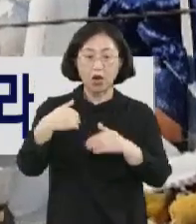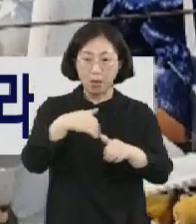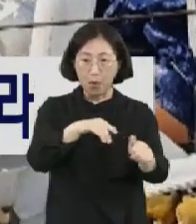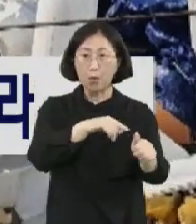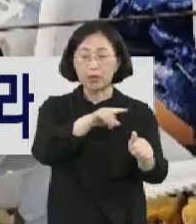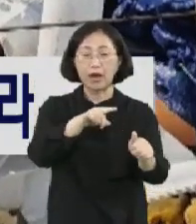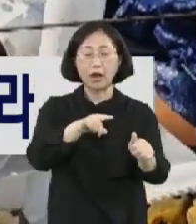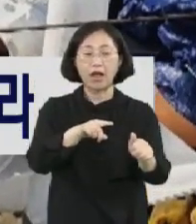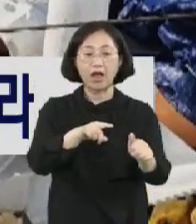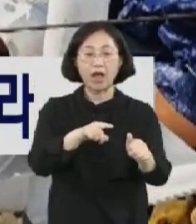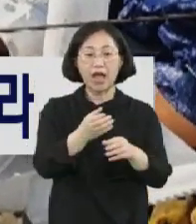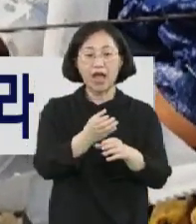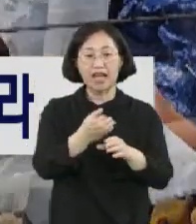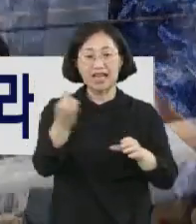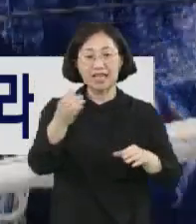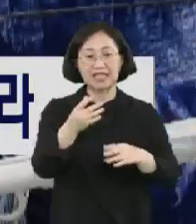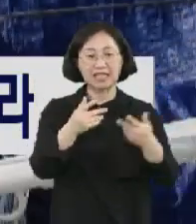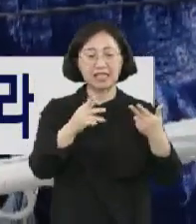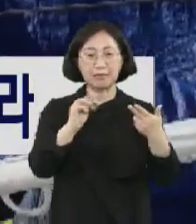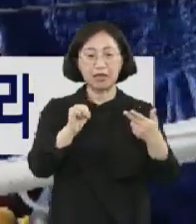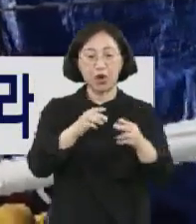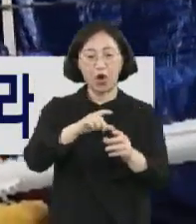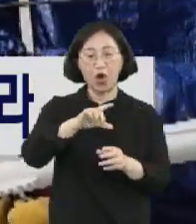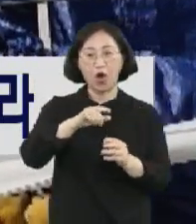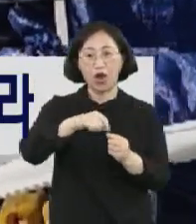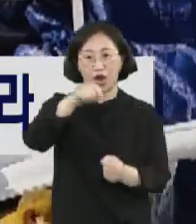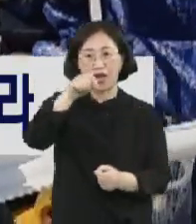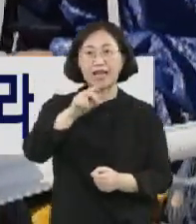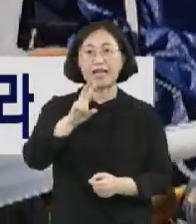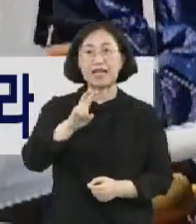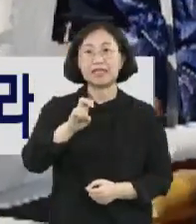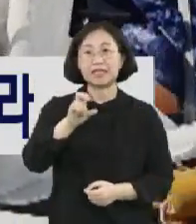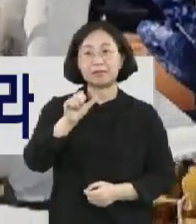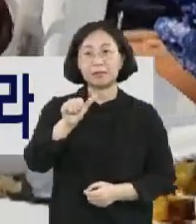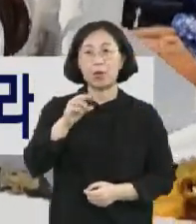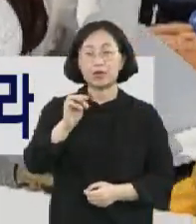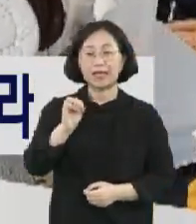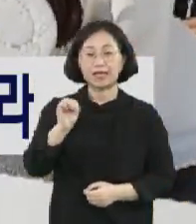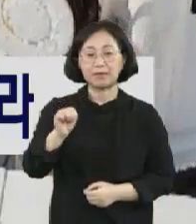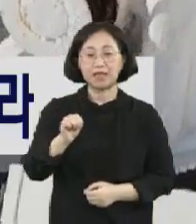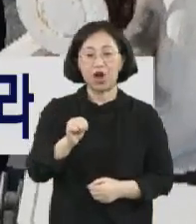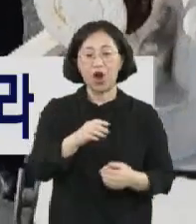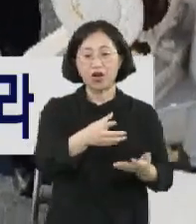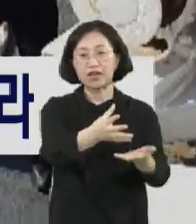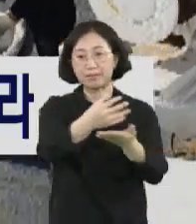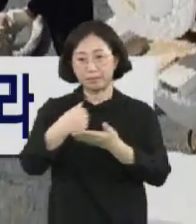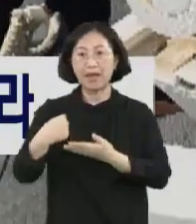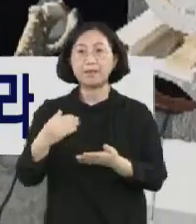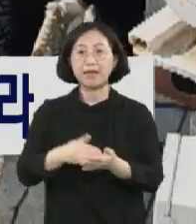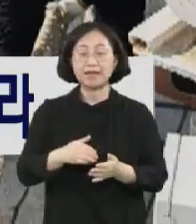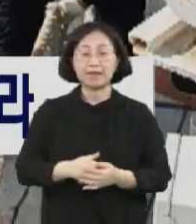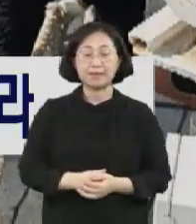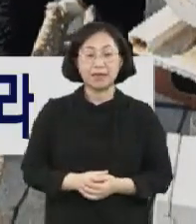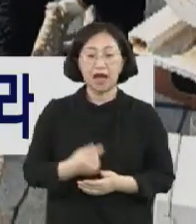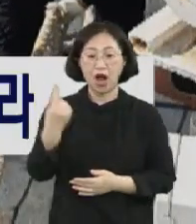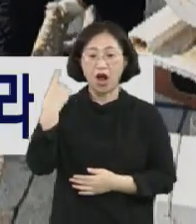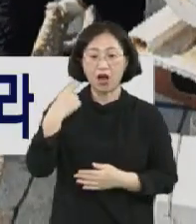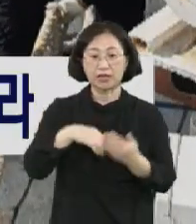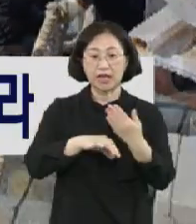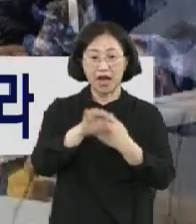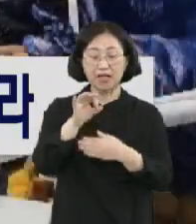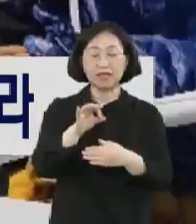구조정을 급파해 길이 7m, 지름 25cm 정도의 쇠파이프를 수거해 대천항 부두로 옮겼습니다. 어제